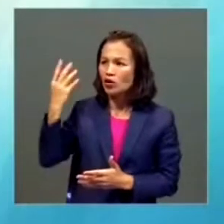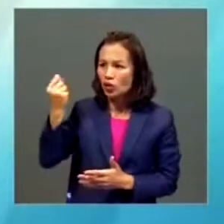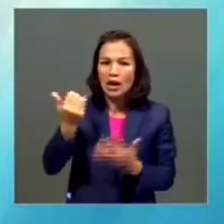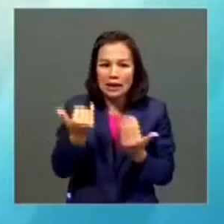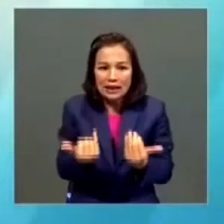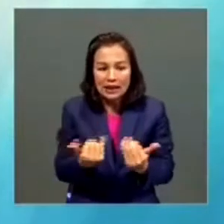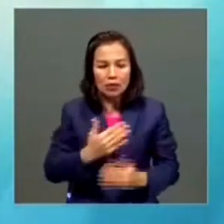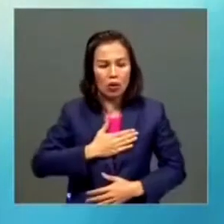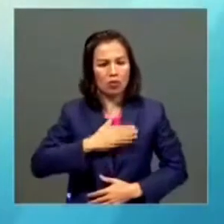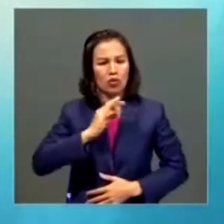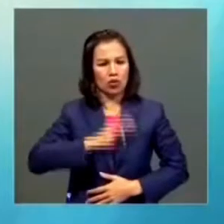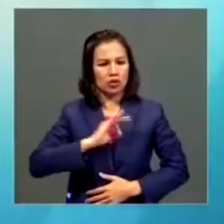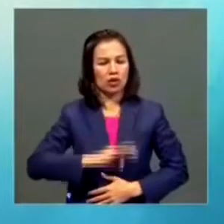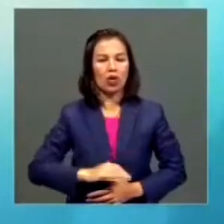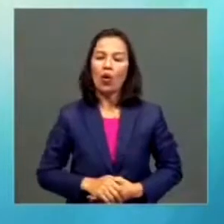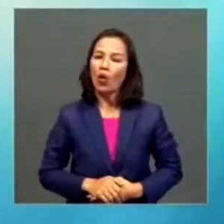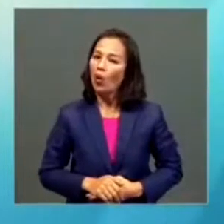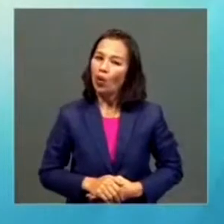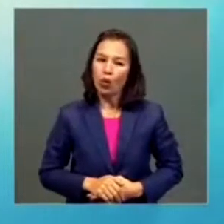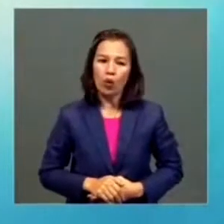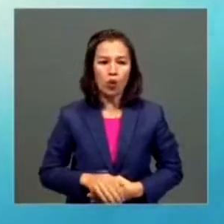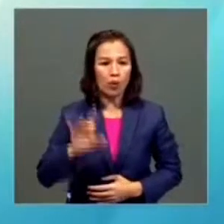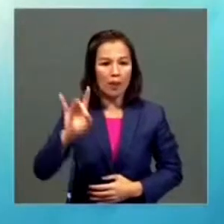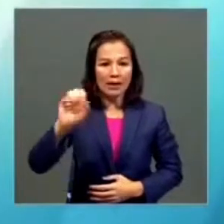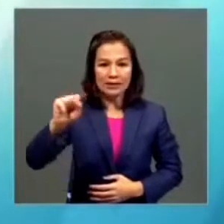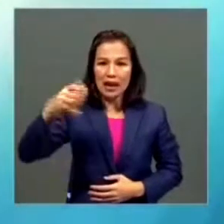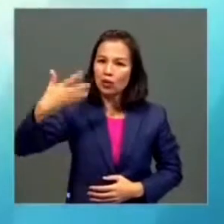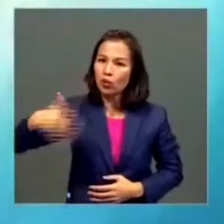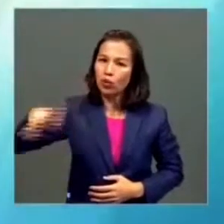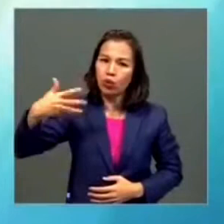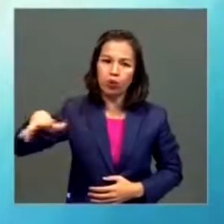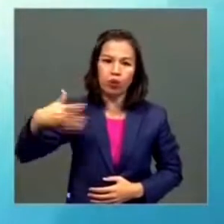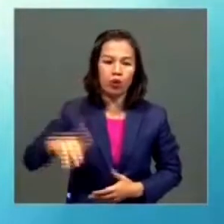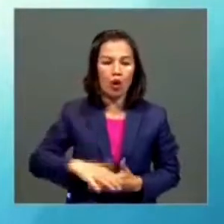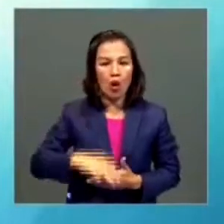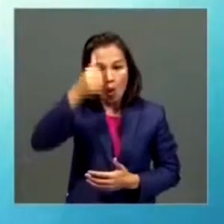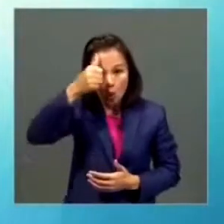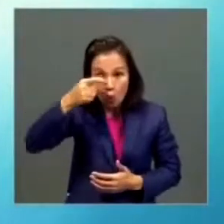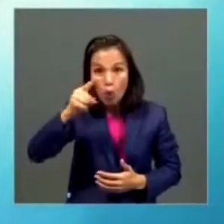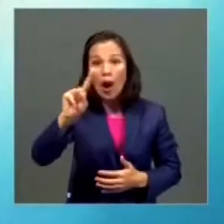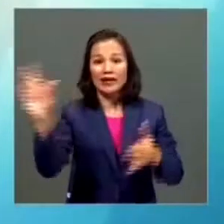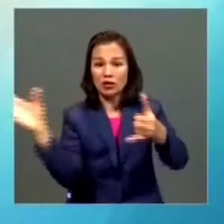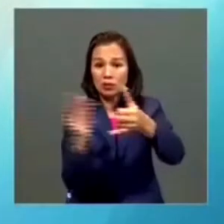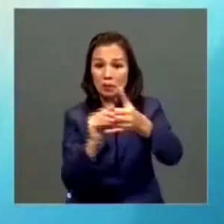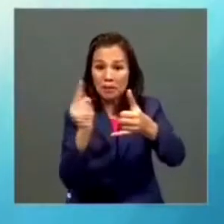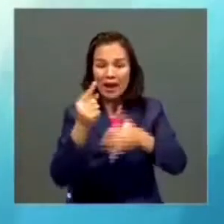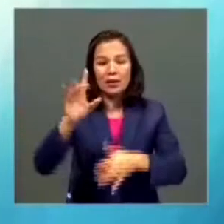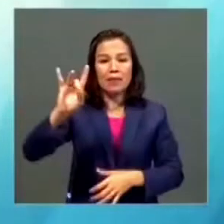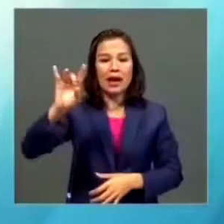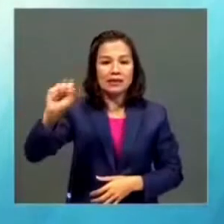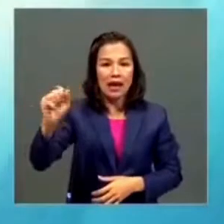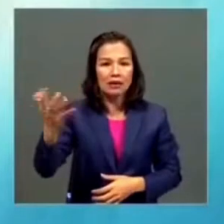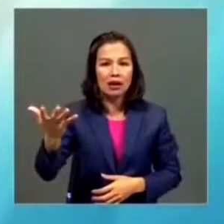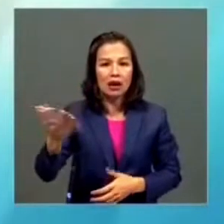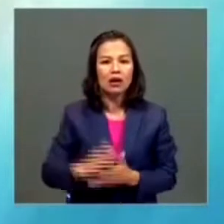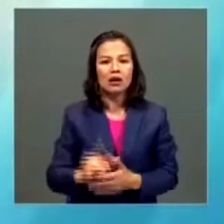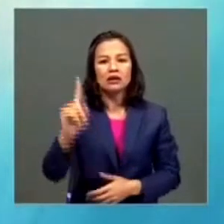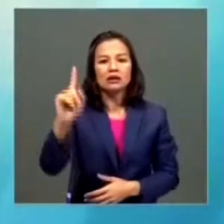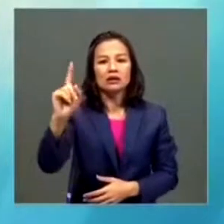นี้สำหรับตัวผมเองสูงมากๆครับ 800,000 กว่าต่อวันนะฮะทั้งโลกแล้วก็เสียชีวิ